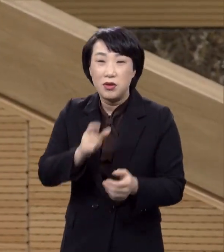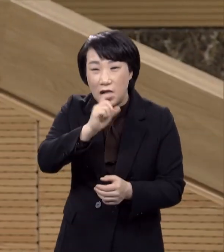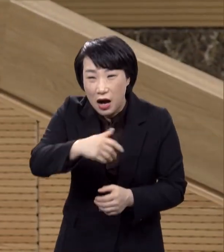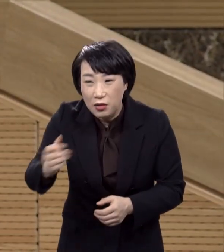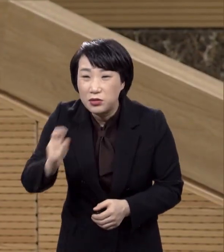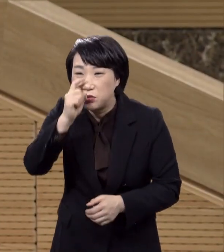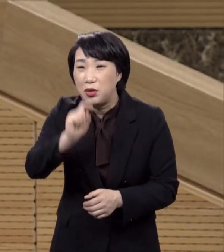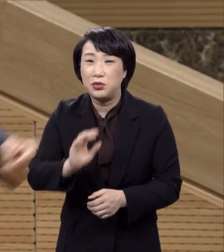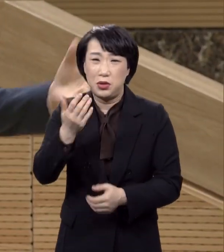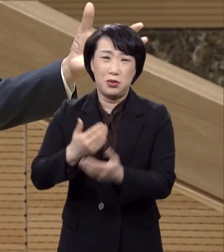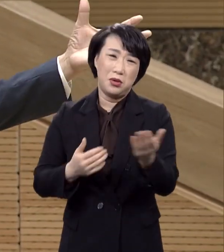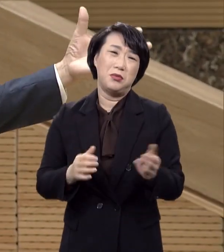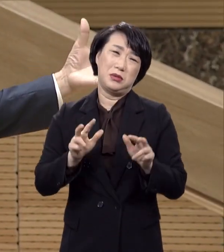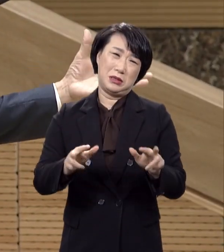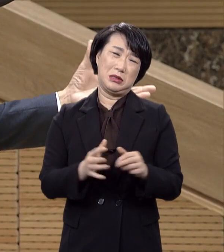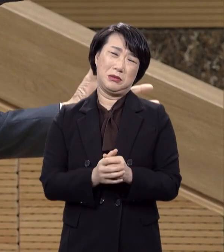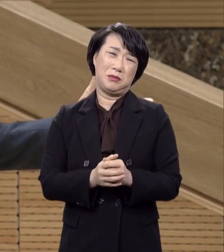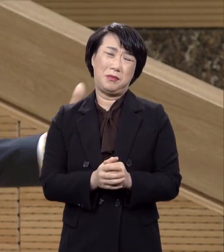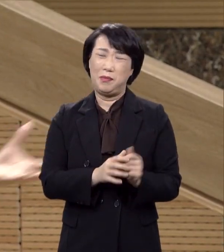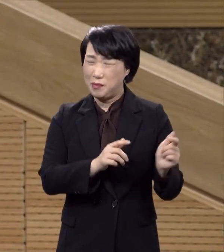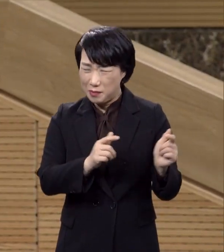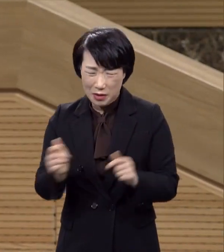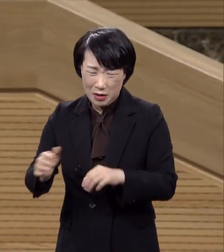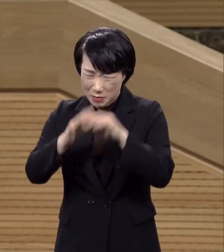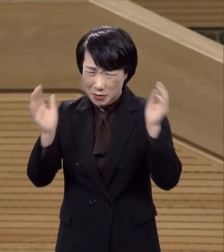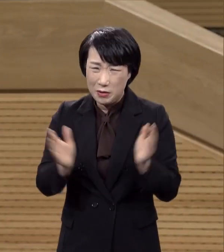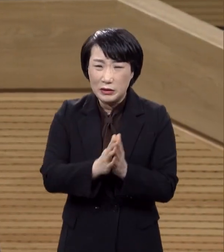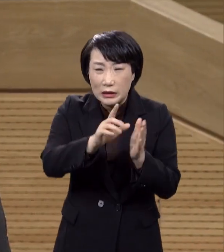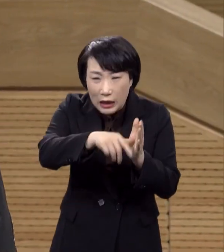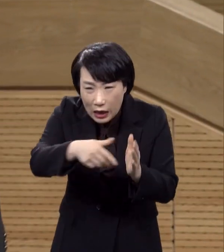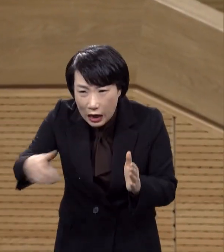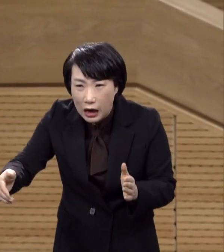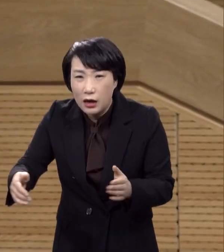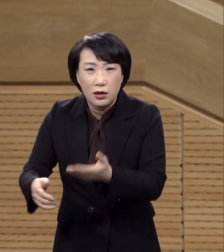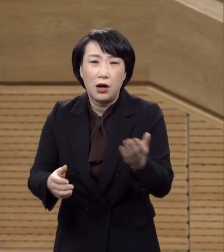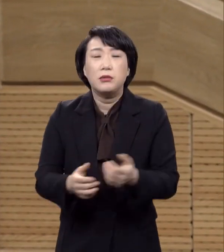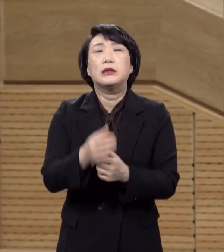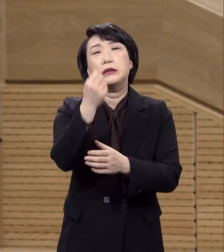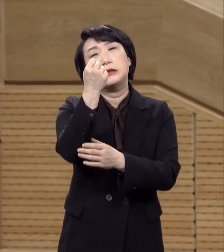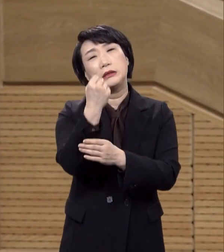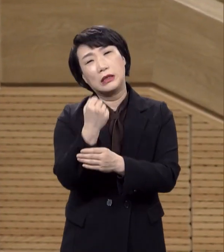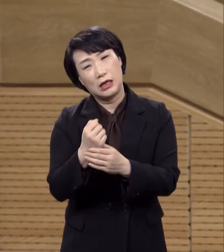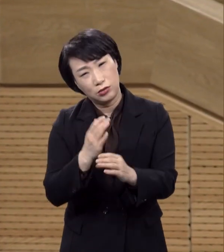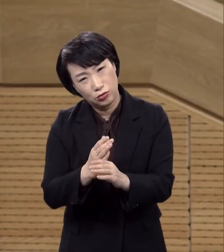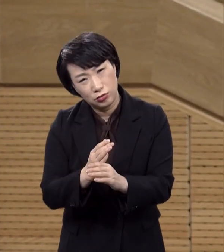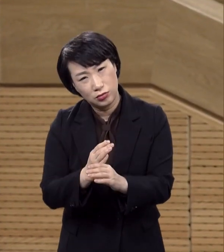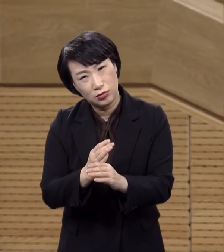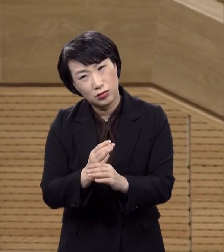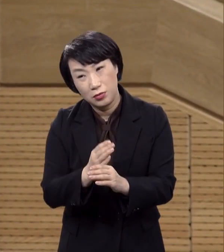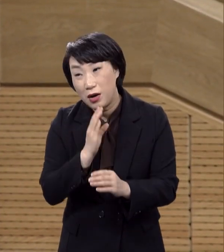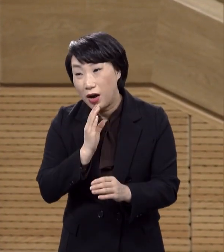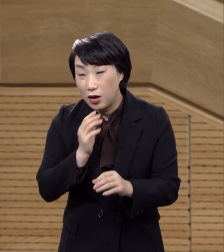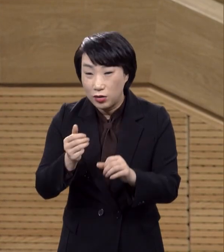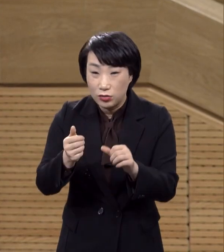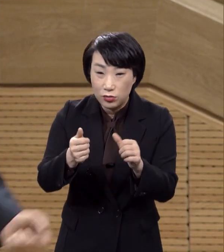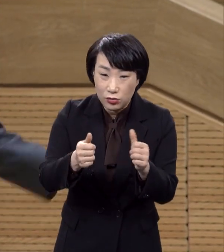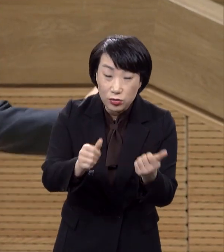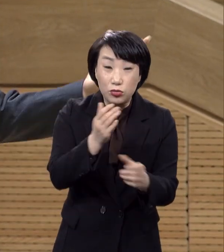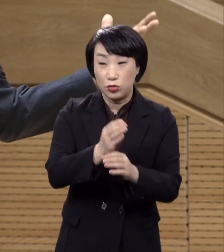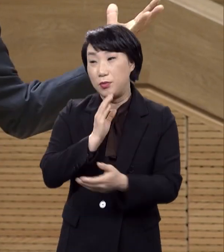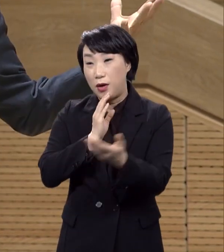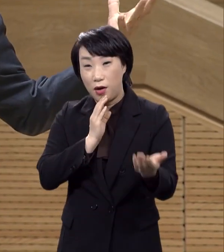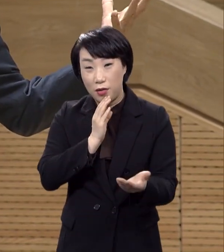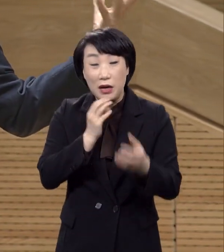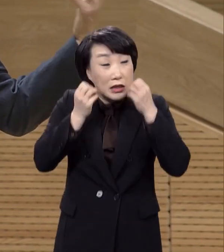오염이 돼버리고, 지금 전부 다 가면 갈수록 쇠퇴해지고 낡아져가고 썩어가고 죽어가는 것들